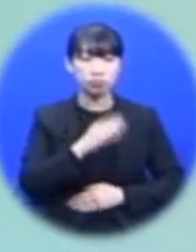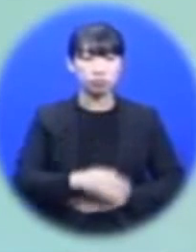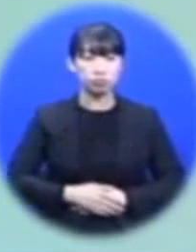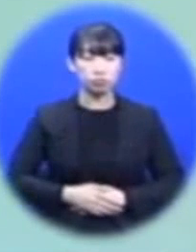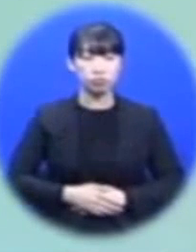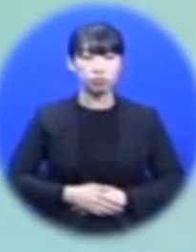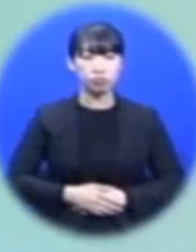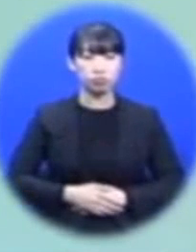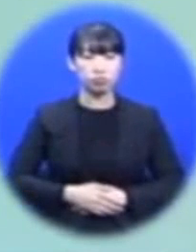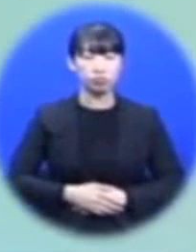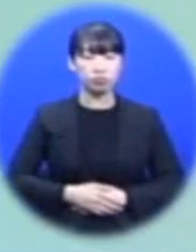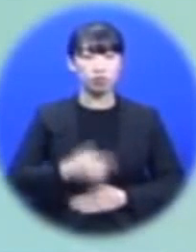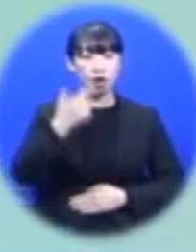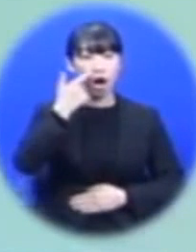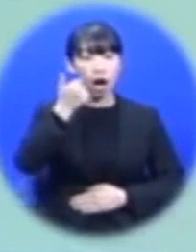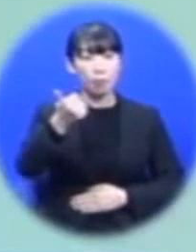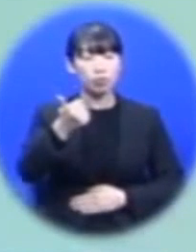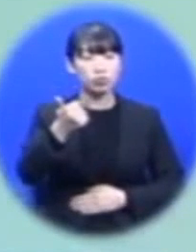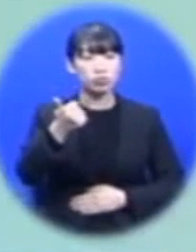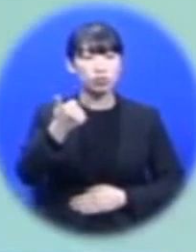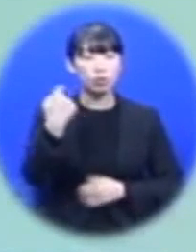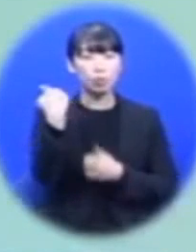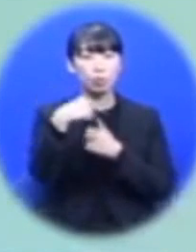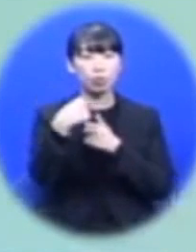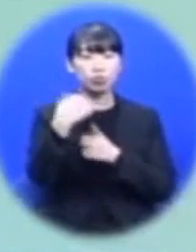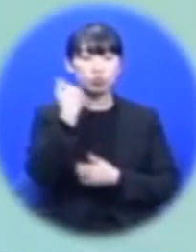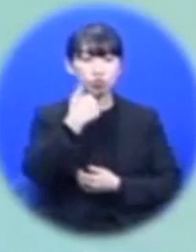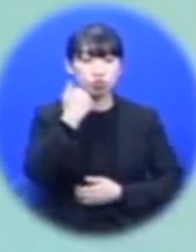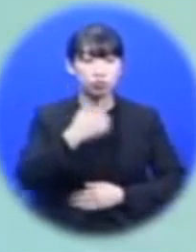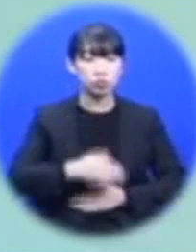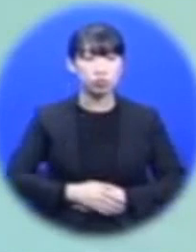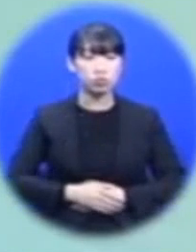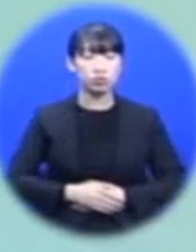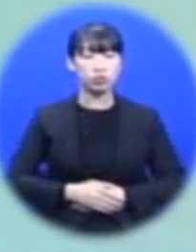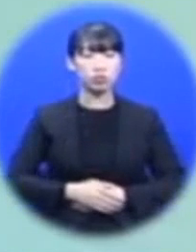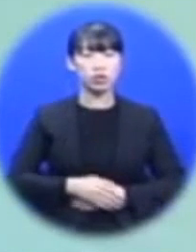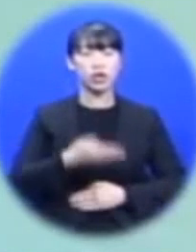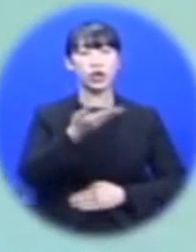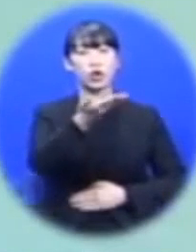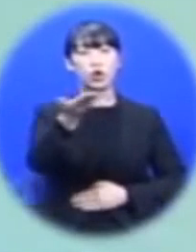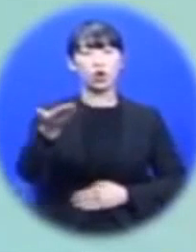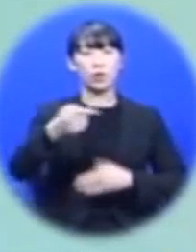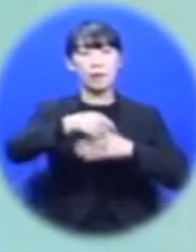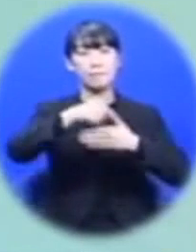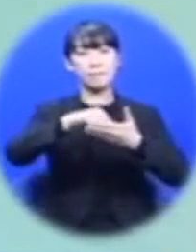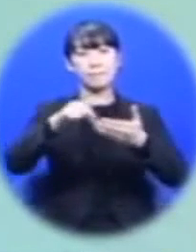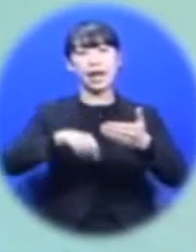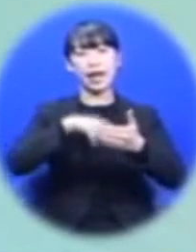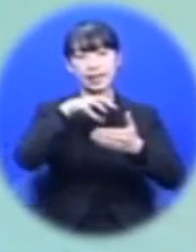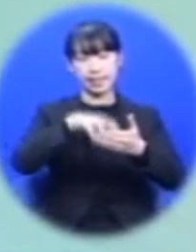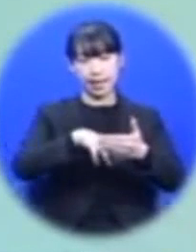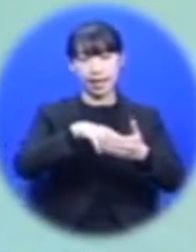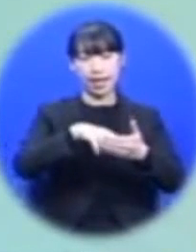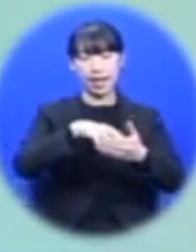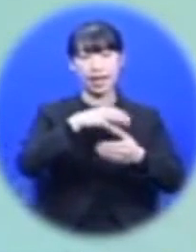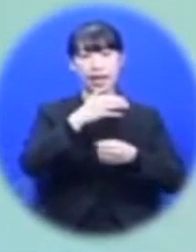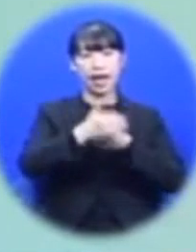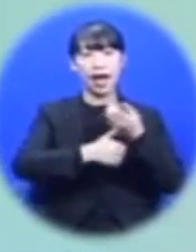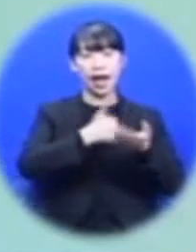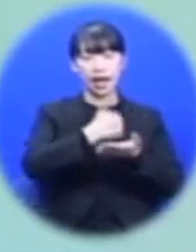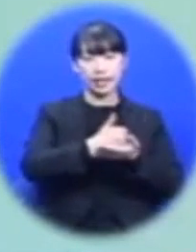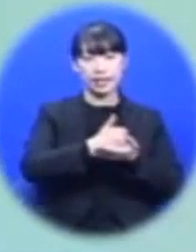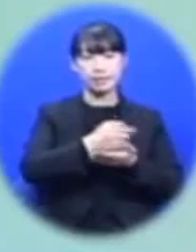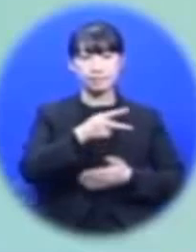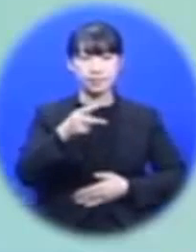어디서 아버지라고 하는 말을 배웠습니까 여러분 안에 하나님을 아버지라고 부르라고